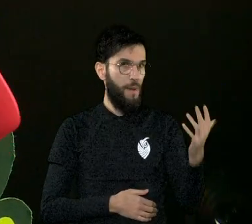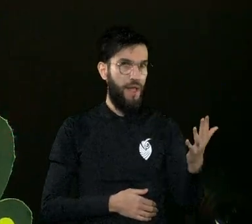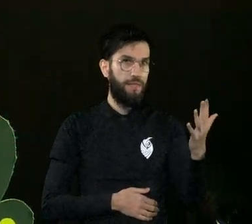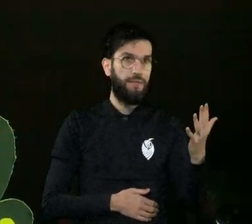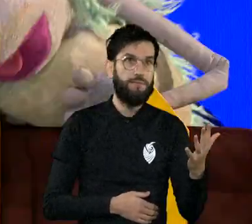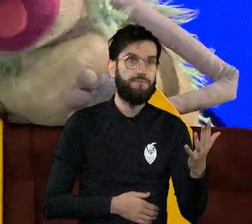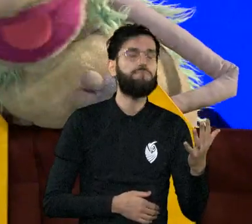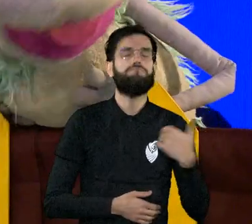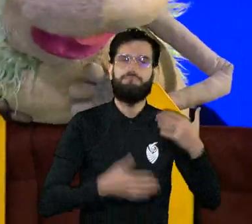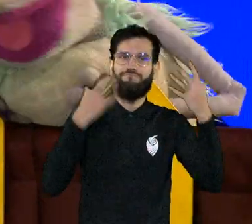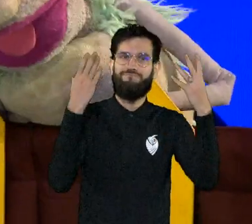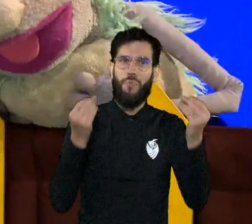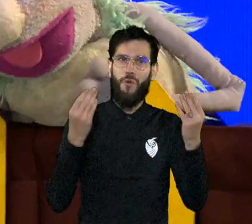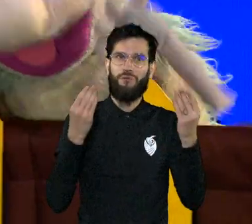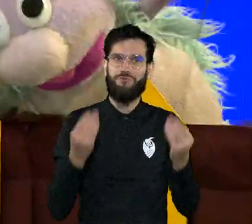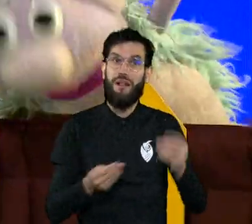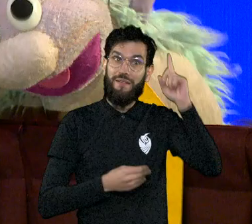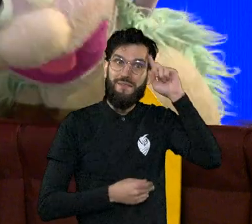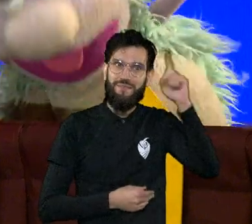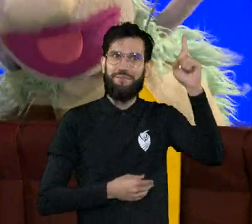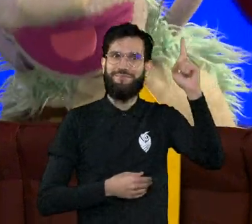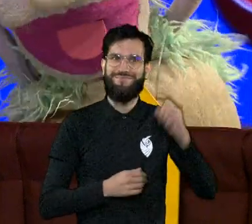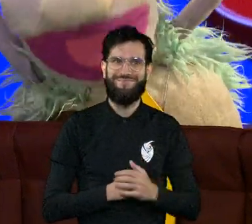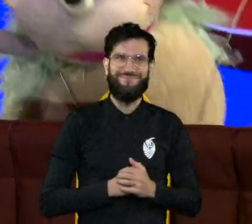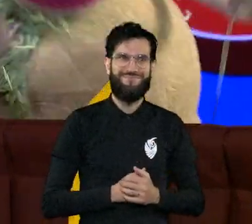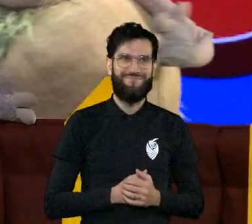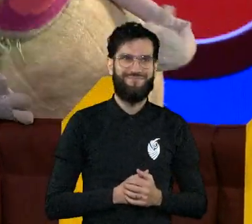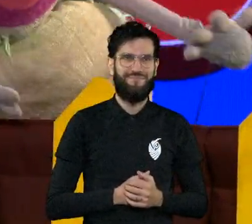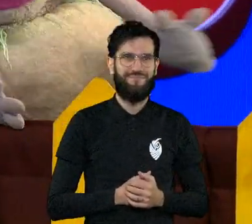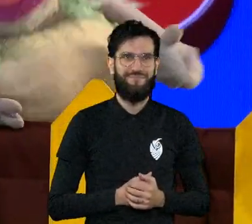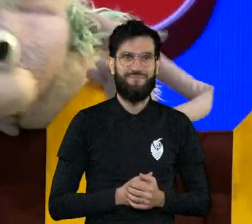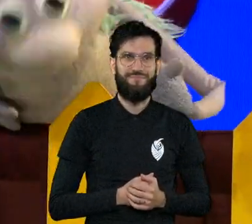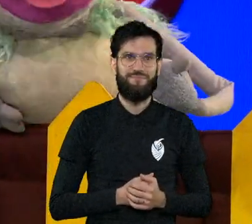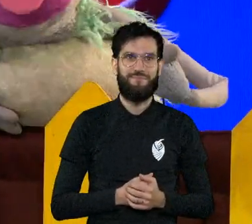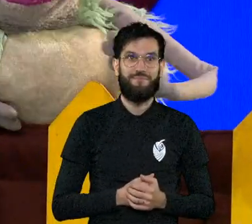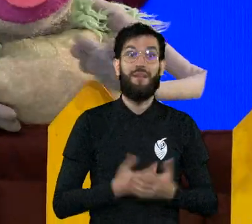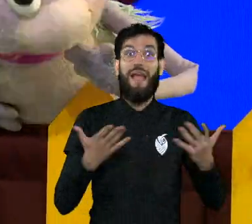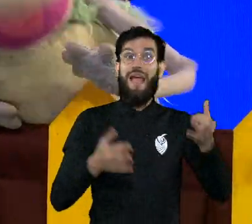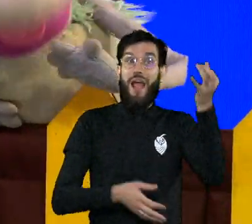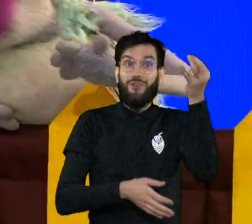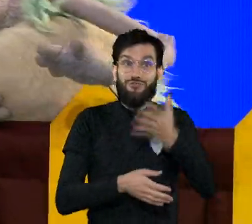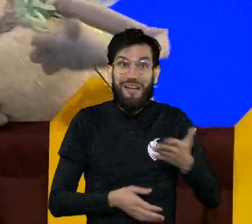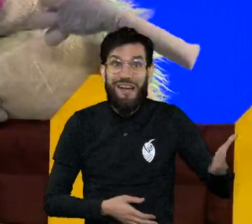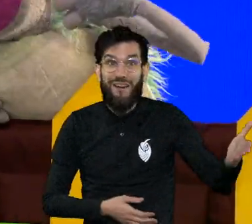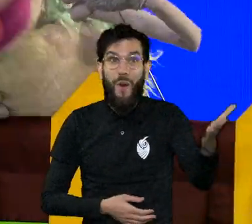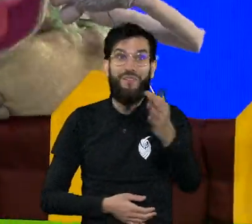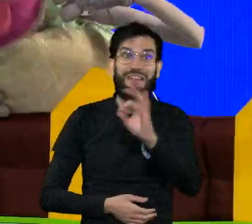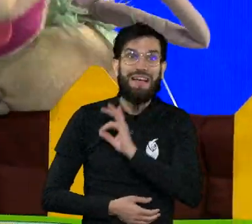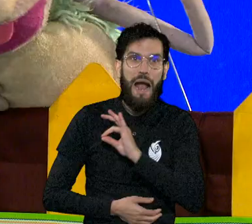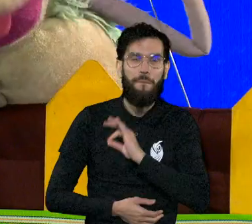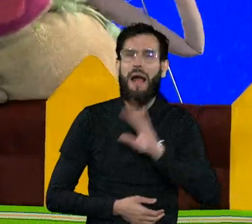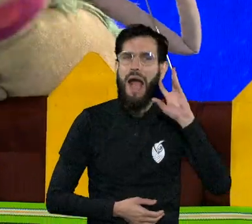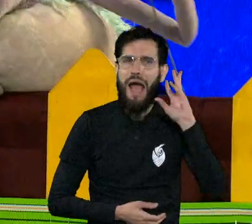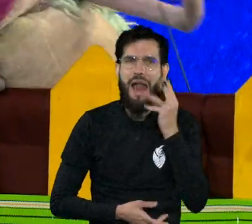1, 2, 3, 4, 5, počítam si všetko hneď. Je, šikovní ste, kamaráti, krásne